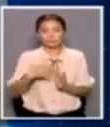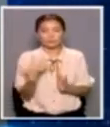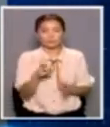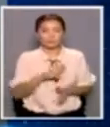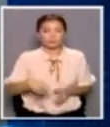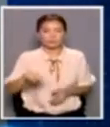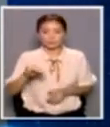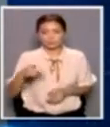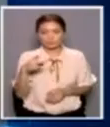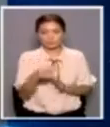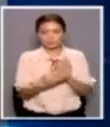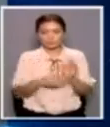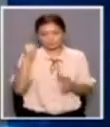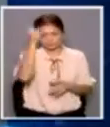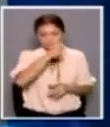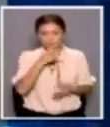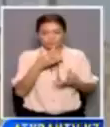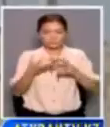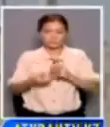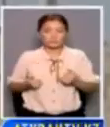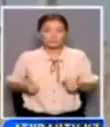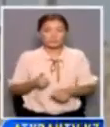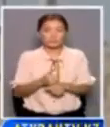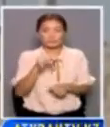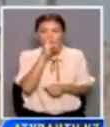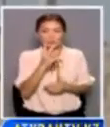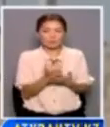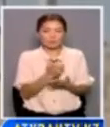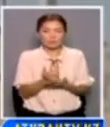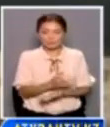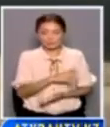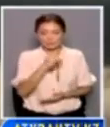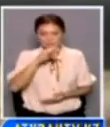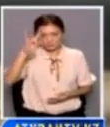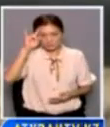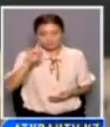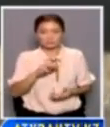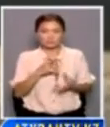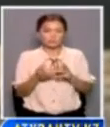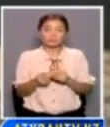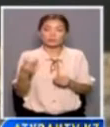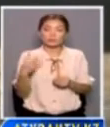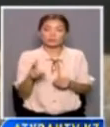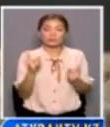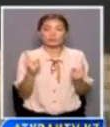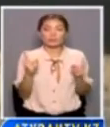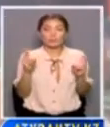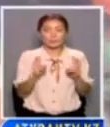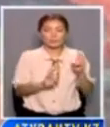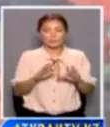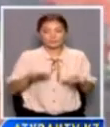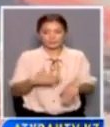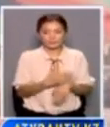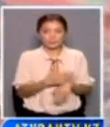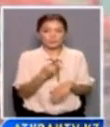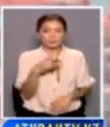тонн в год в 2019 году. Основная добыча углеводородов в Казахстане сосредоточена на трех крупнейших месторождениях